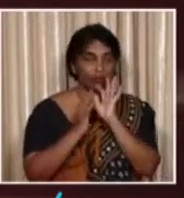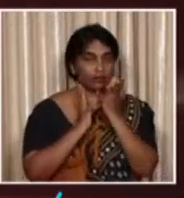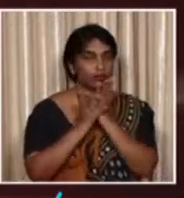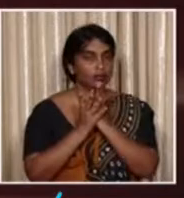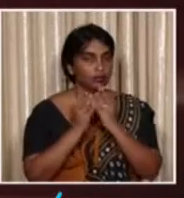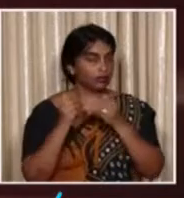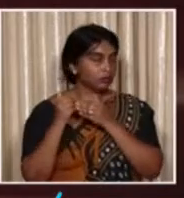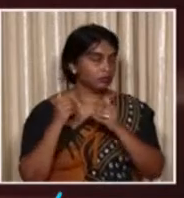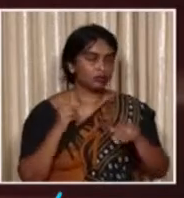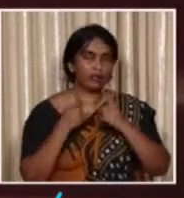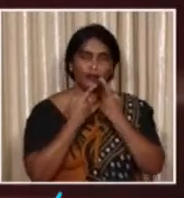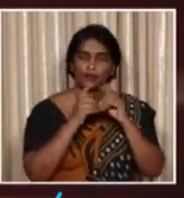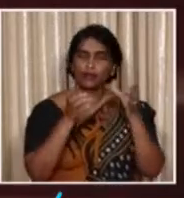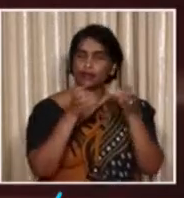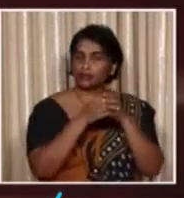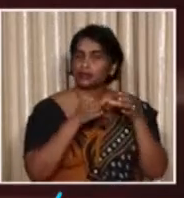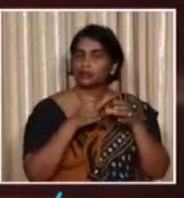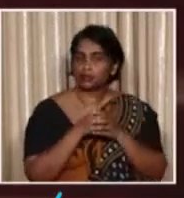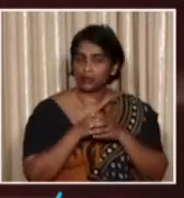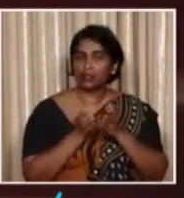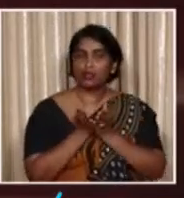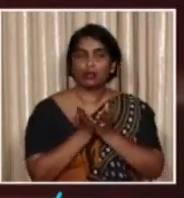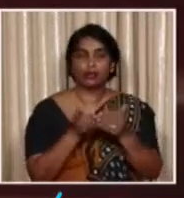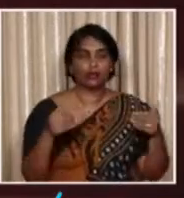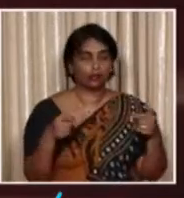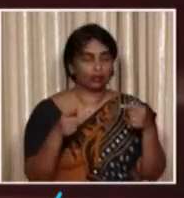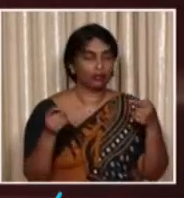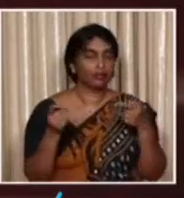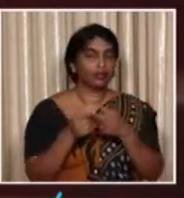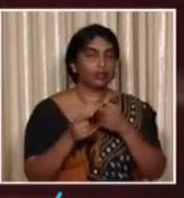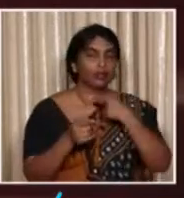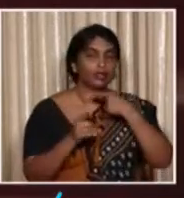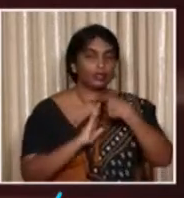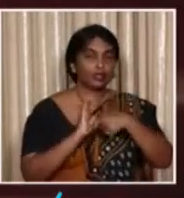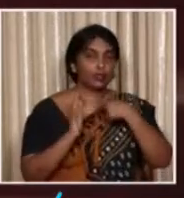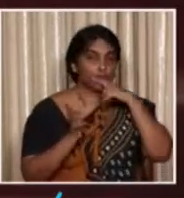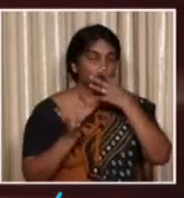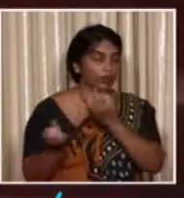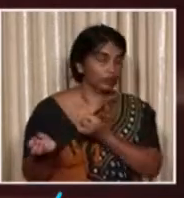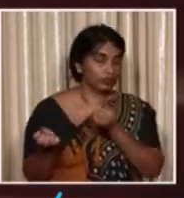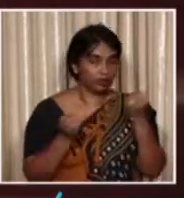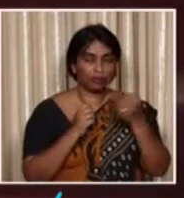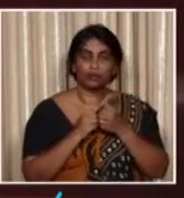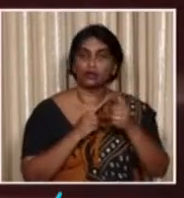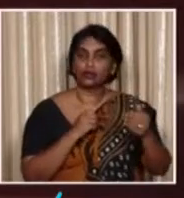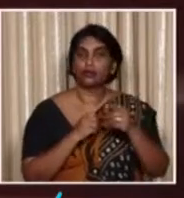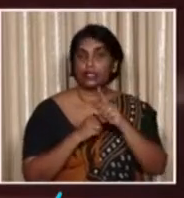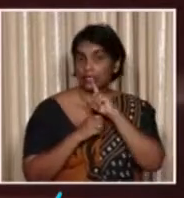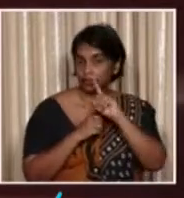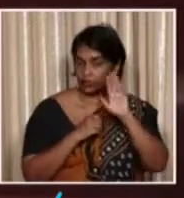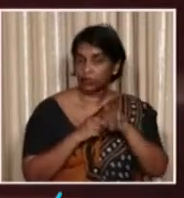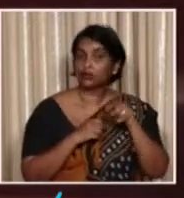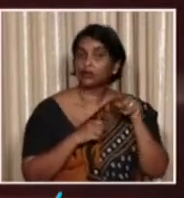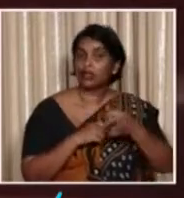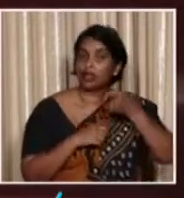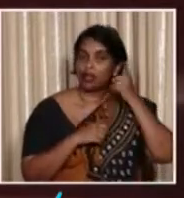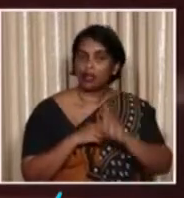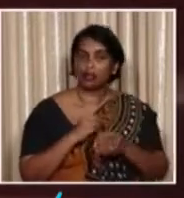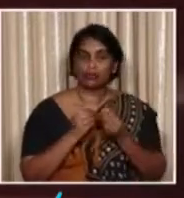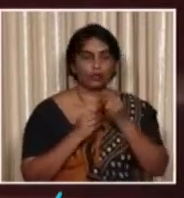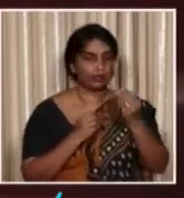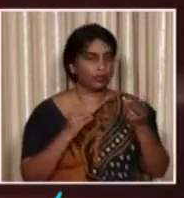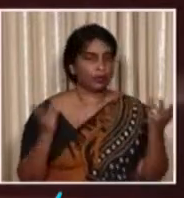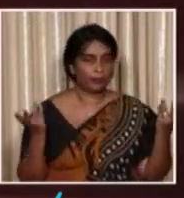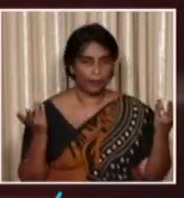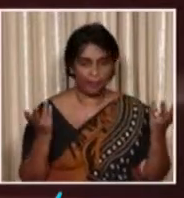demu dinasita noikut parso mema naukawa Sri Lankaya muden ivatata gene yamata illa etat ita anumathiya laba di